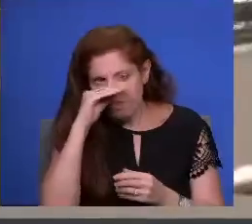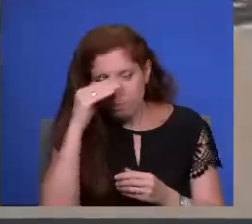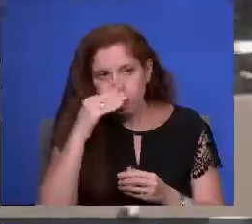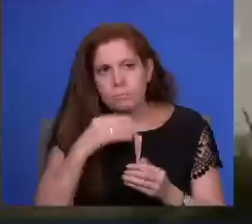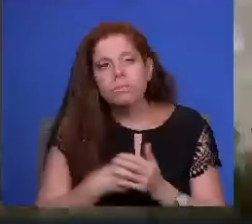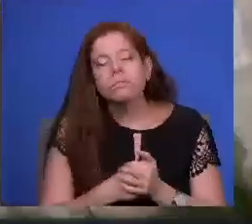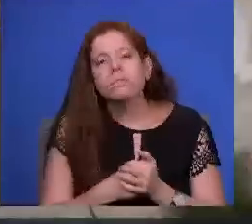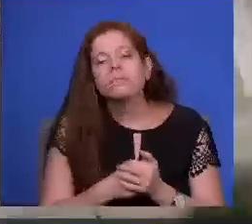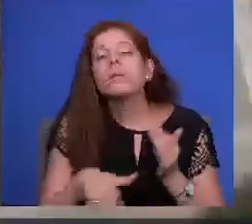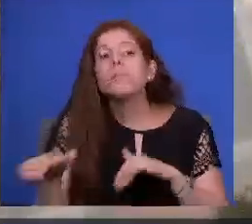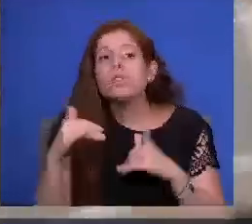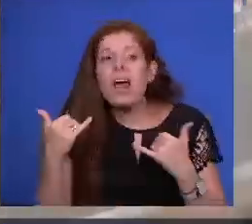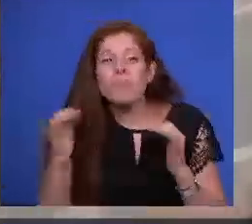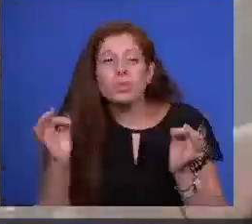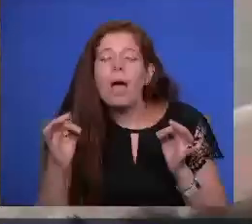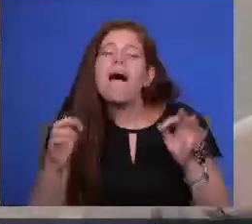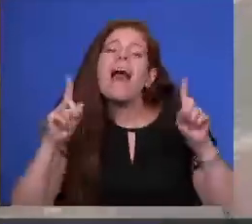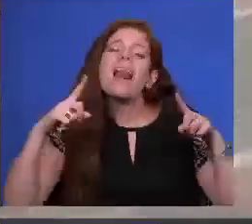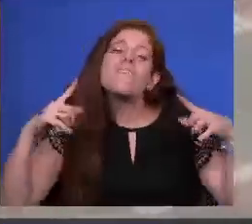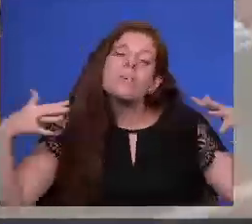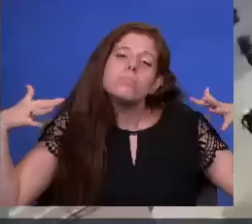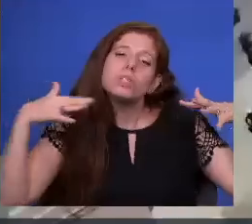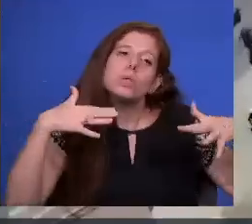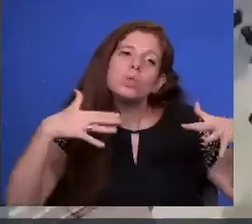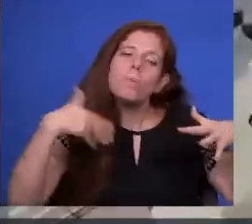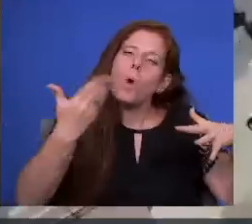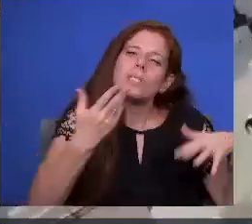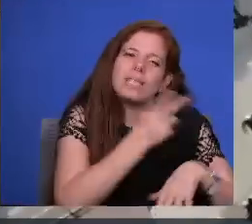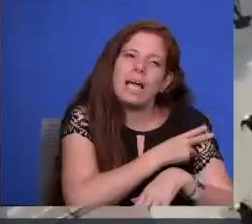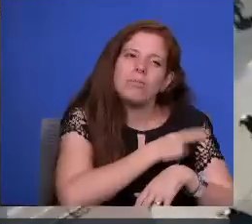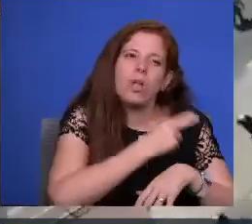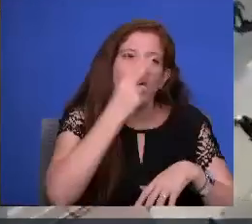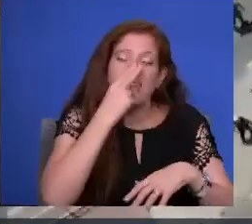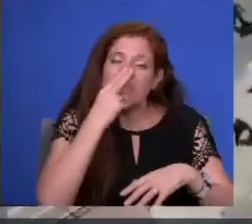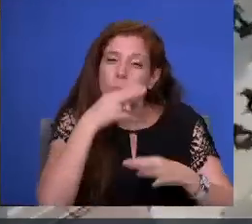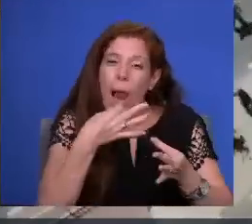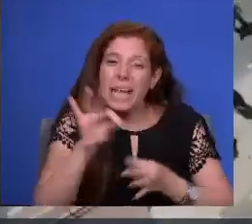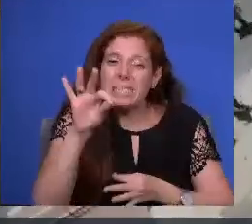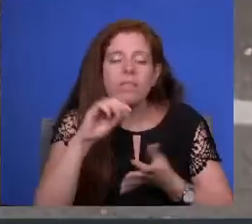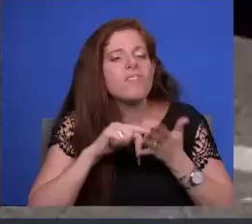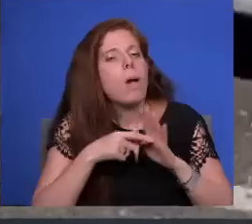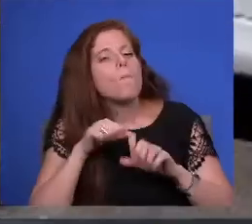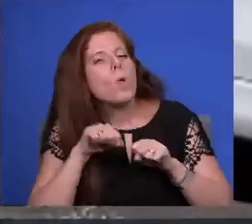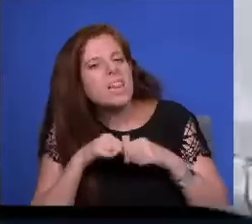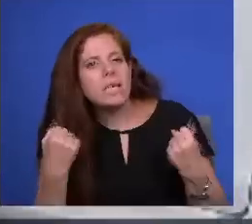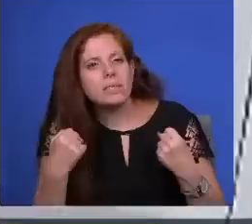בשלב מסוים התגודדו אלפים מחוץ לתחנת המשטרה במסעדה, ניסו להציט אותה וגרמו נזק כבד לניידות.